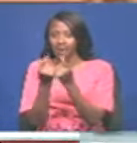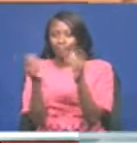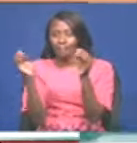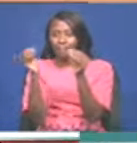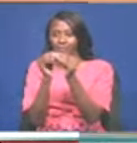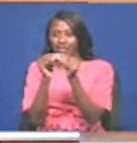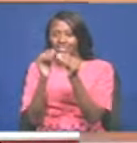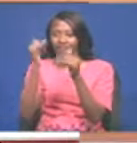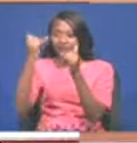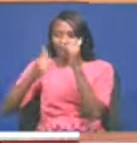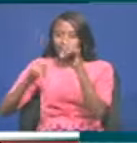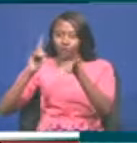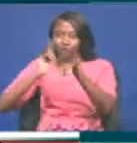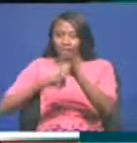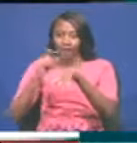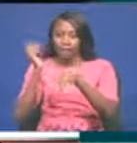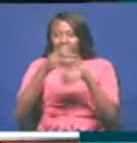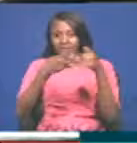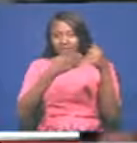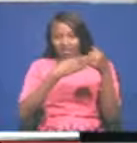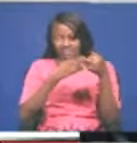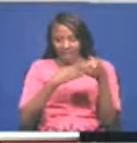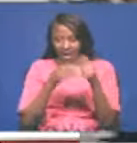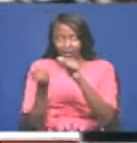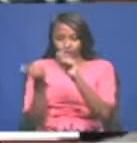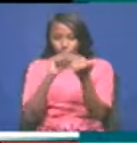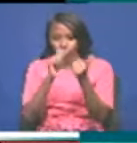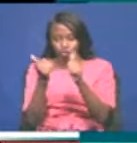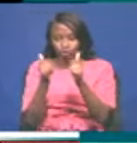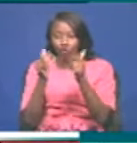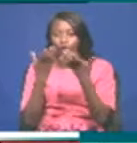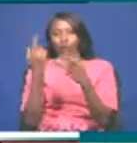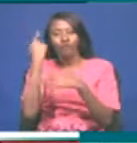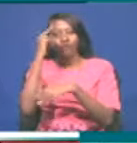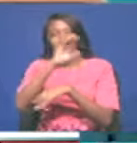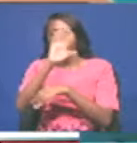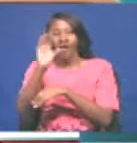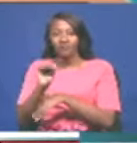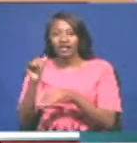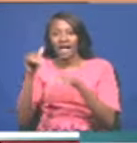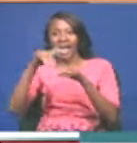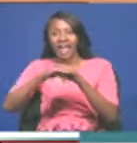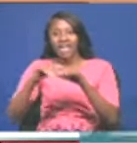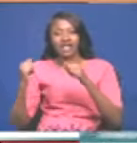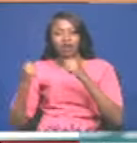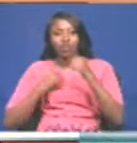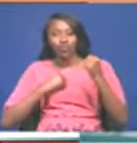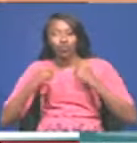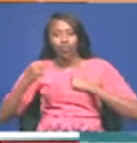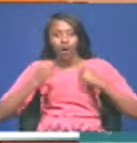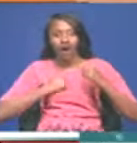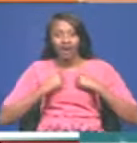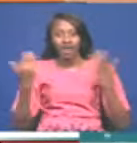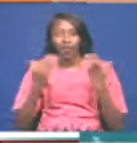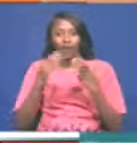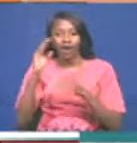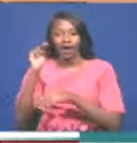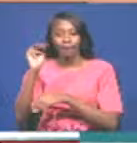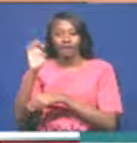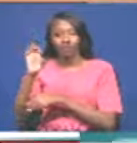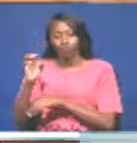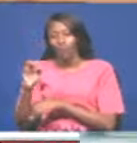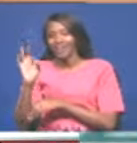mwezi Septemba mwaka jana kwenye mashindano ya mataifa ya Afrika nchini Rwanda ambapo Cameroon ilifunga Kenya seti